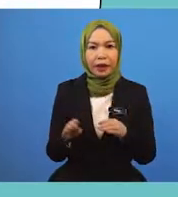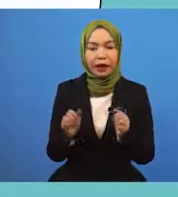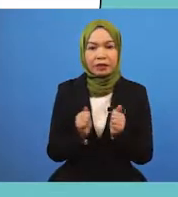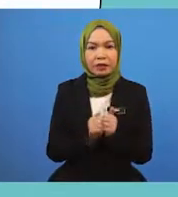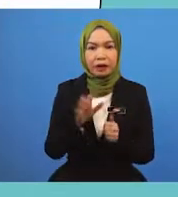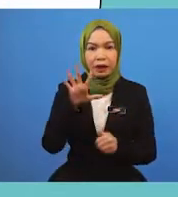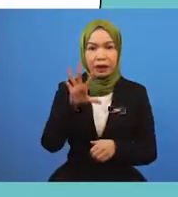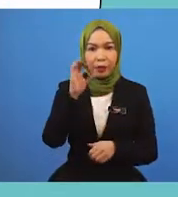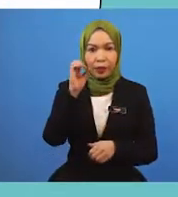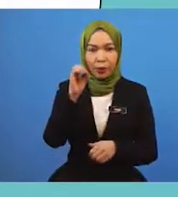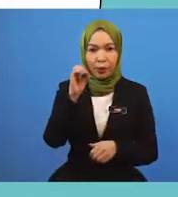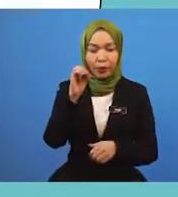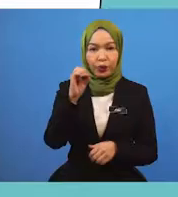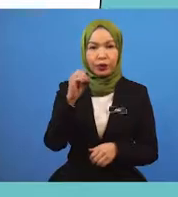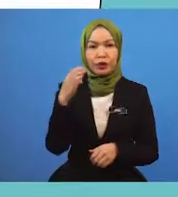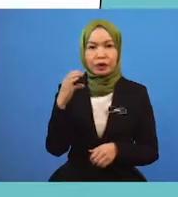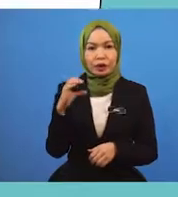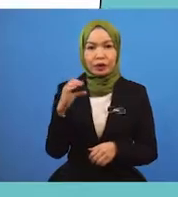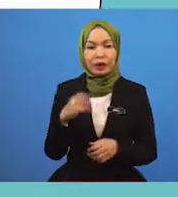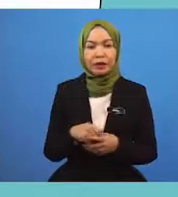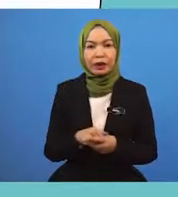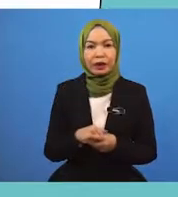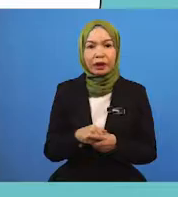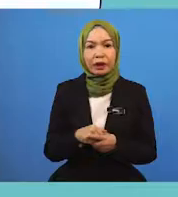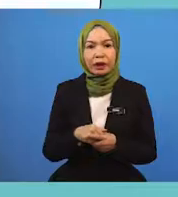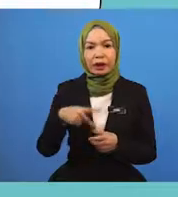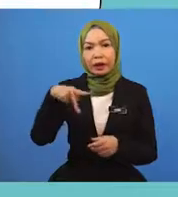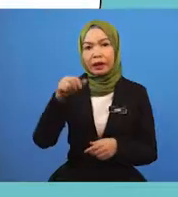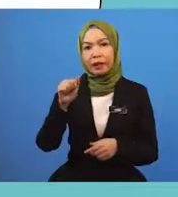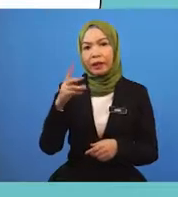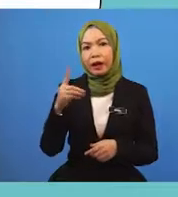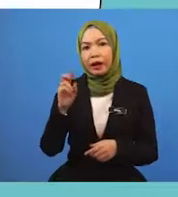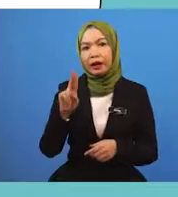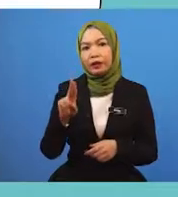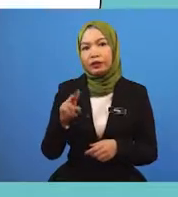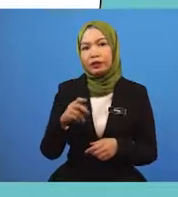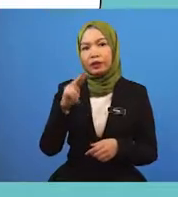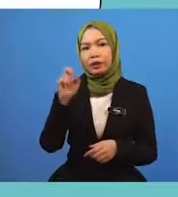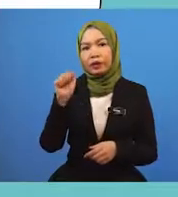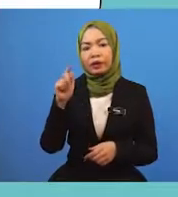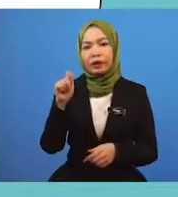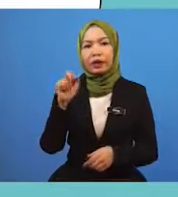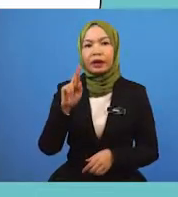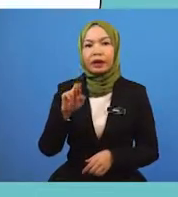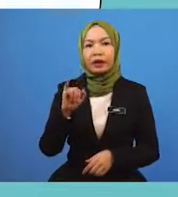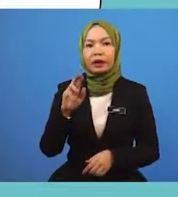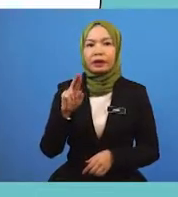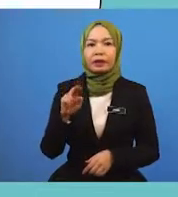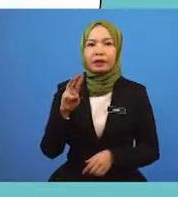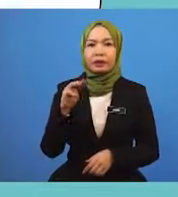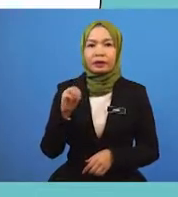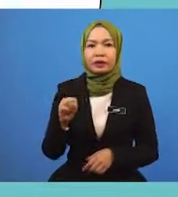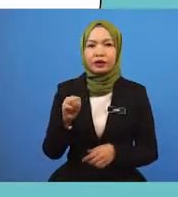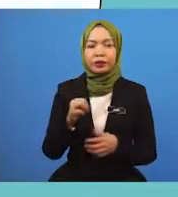50 cm padu natrium hidroksida berkemolaran